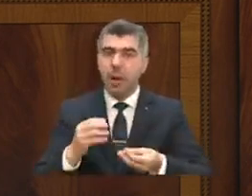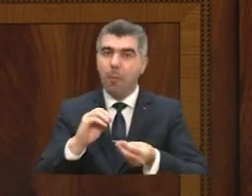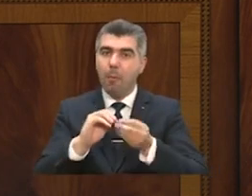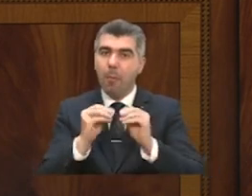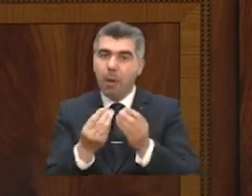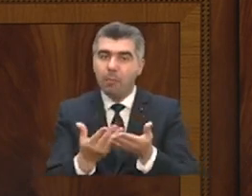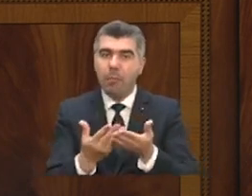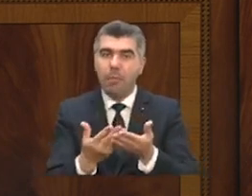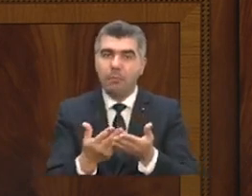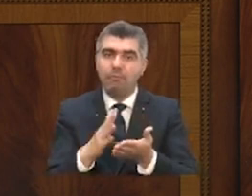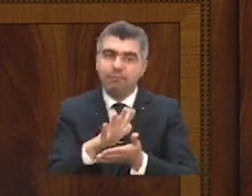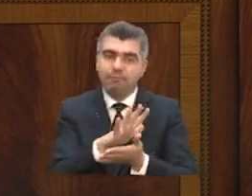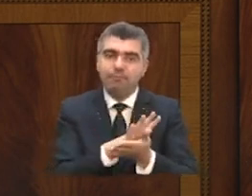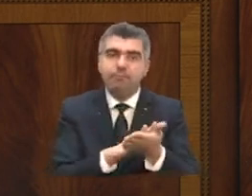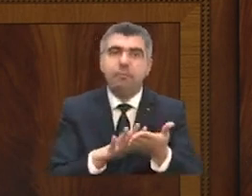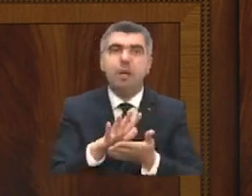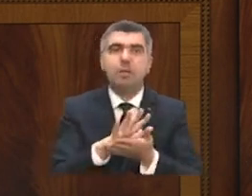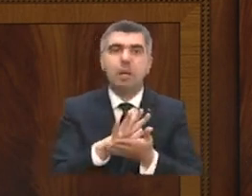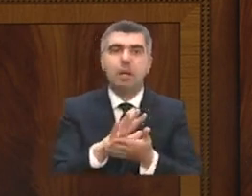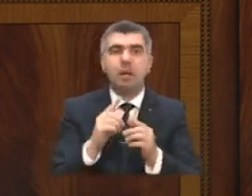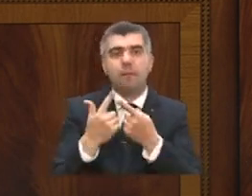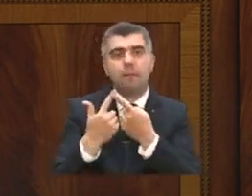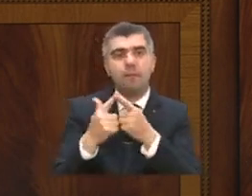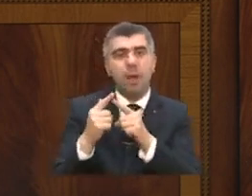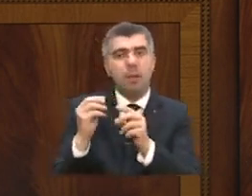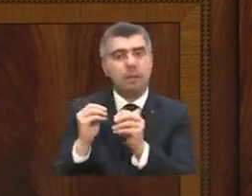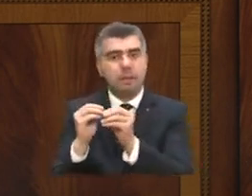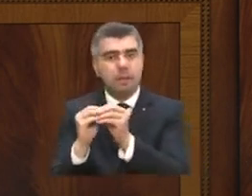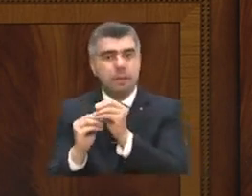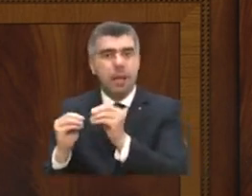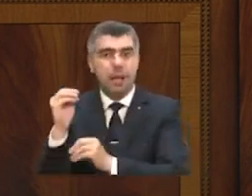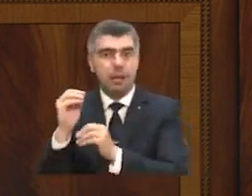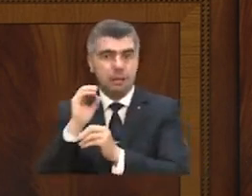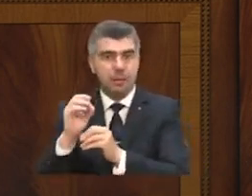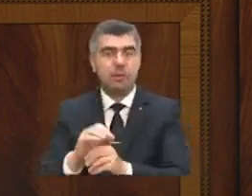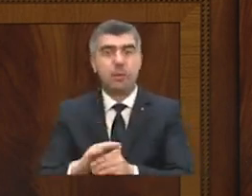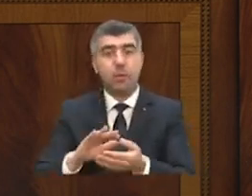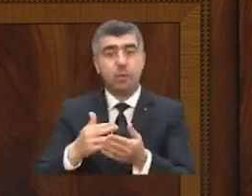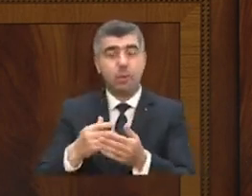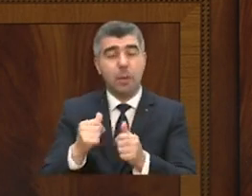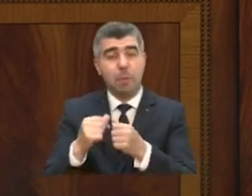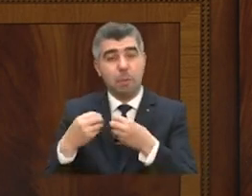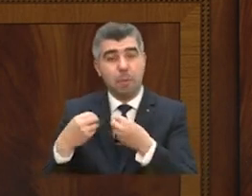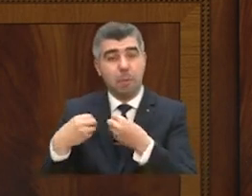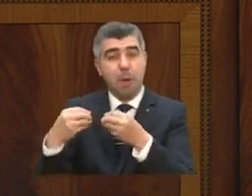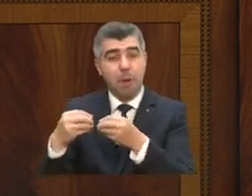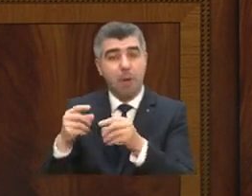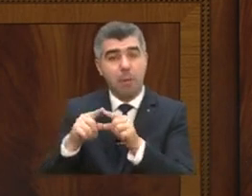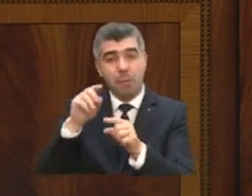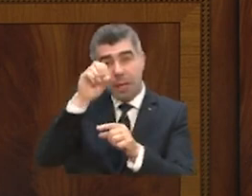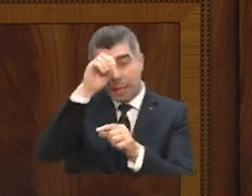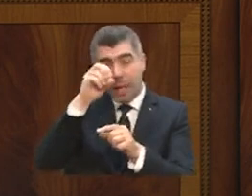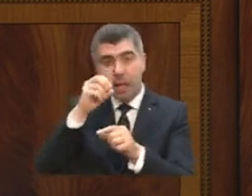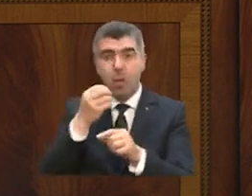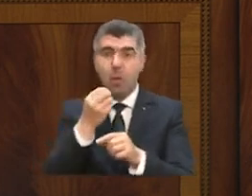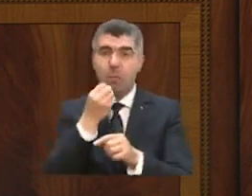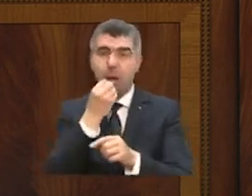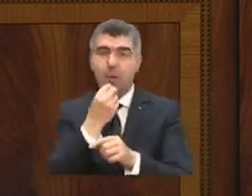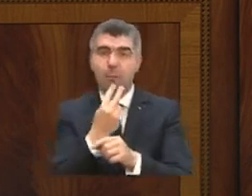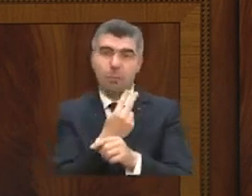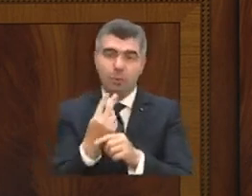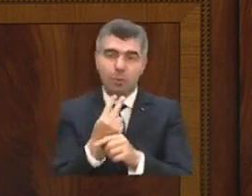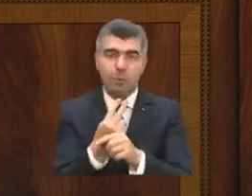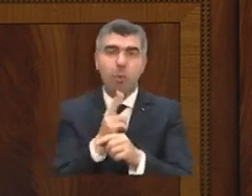من توترات تضخمية خصوصا فيما يتعلق بأسعار المواد الطاقية والغذائية، أعطت